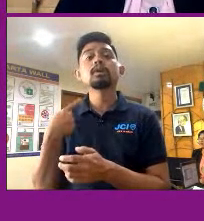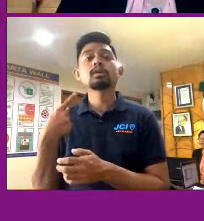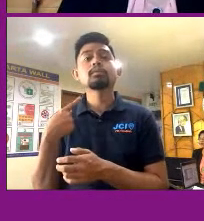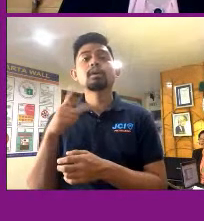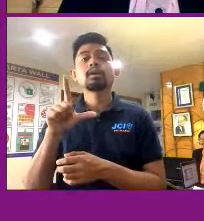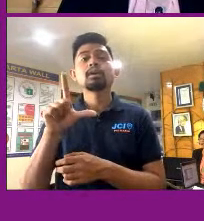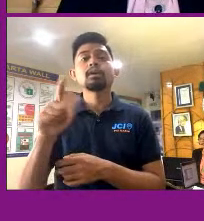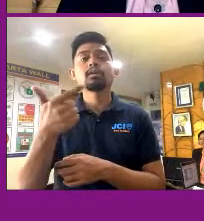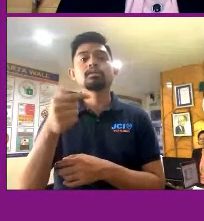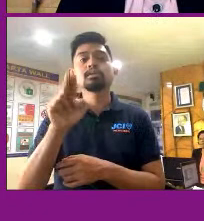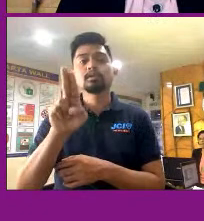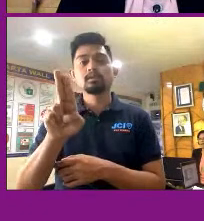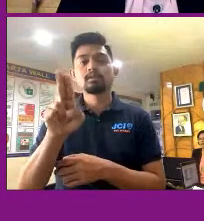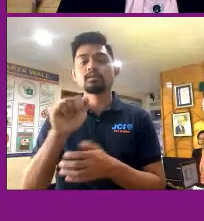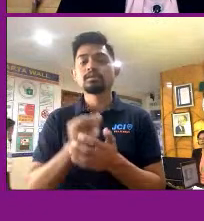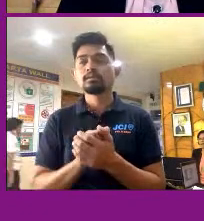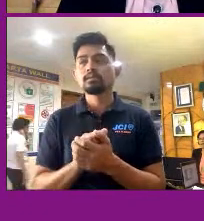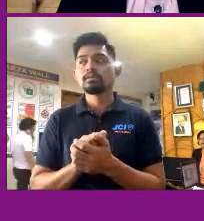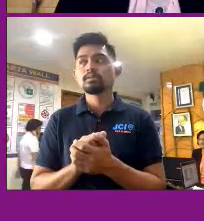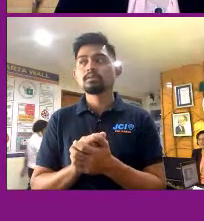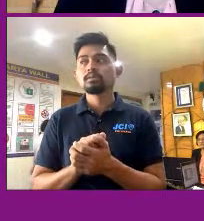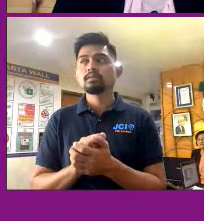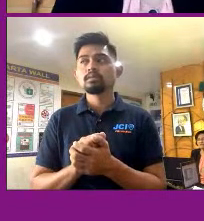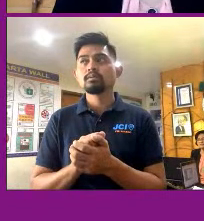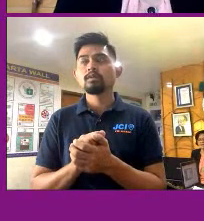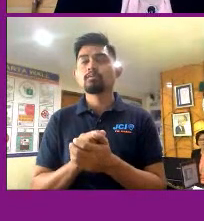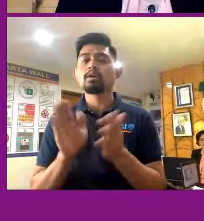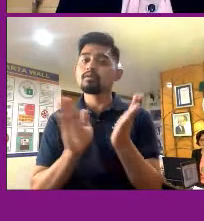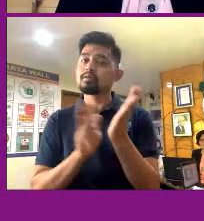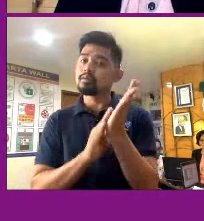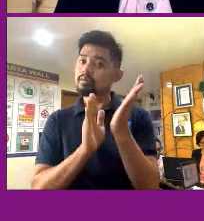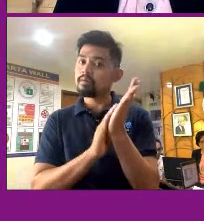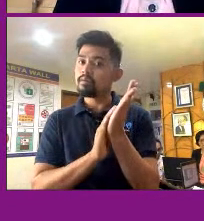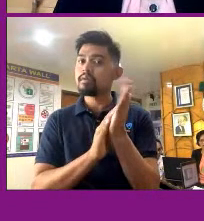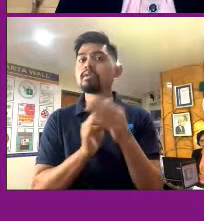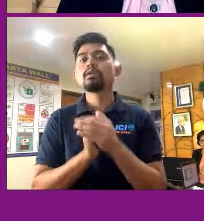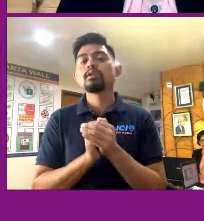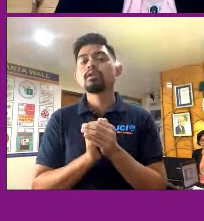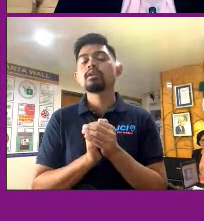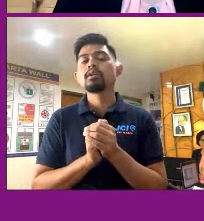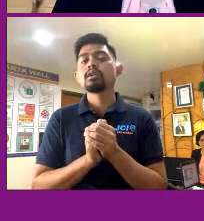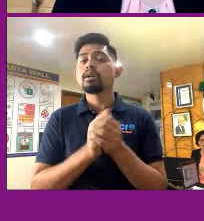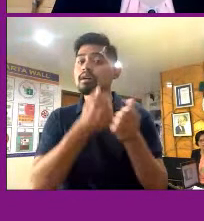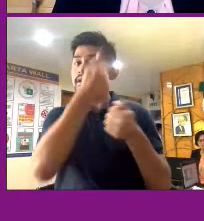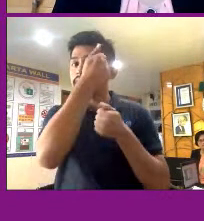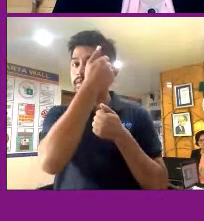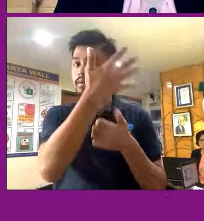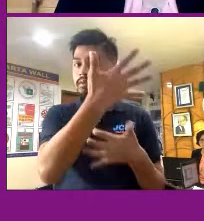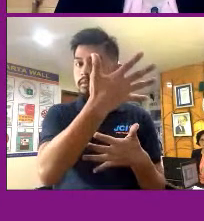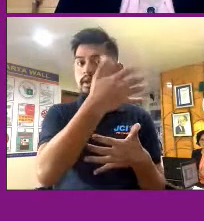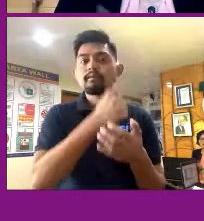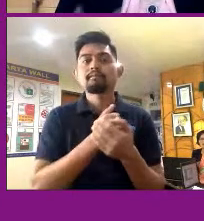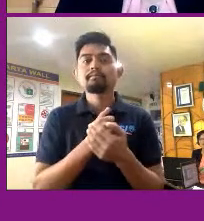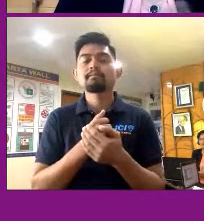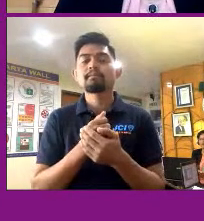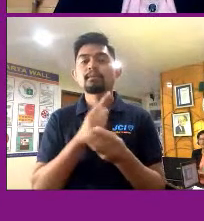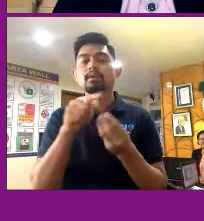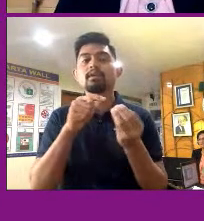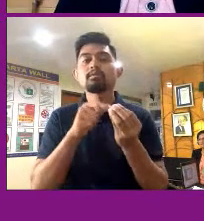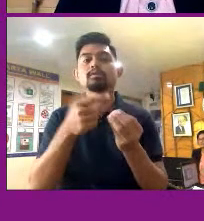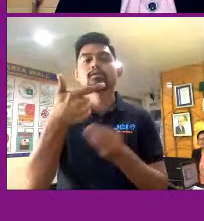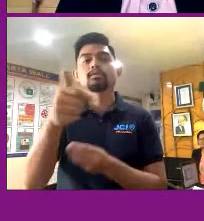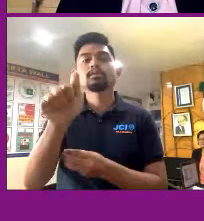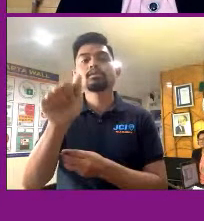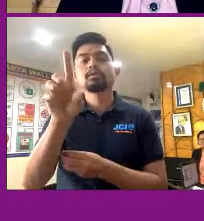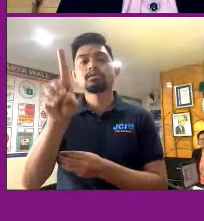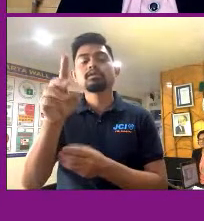LGUs, may mga universities na nag-aano na rin ng mga they are